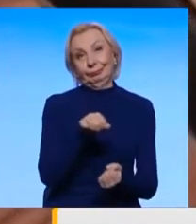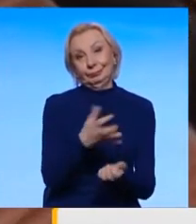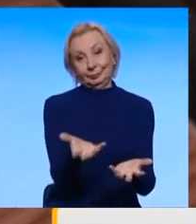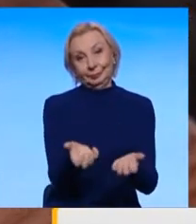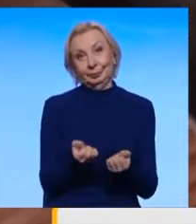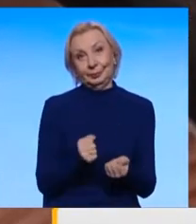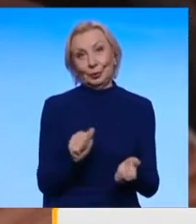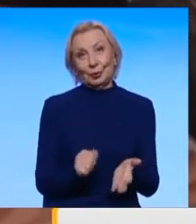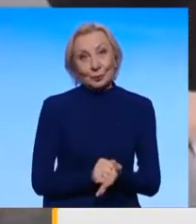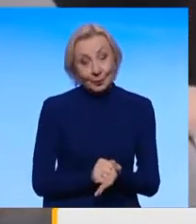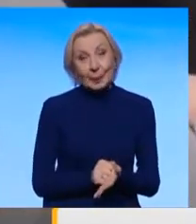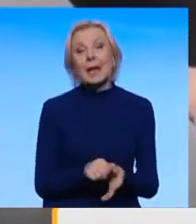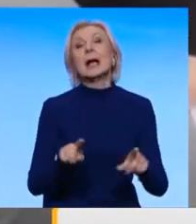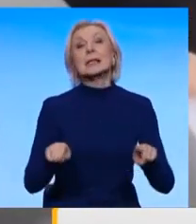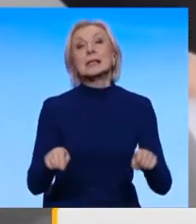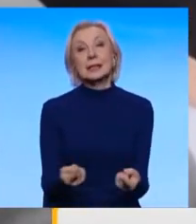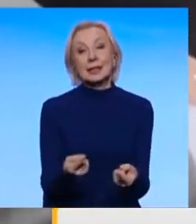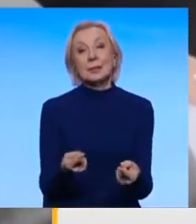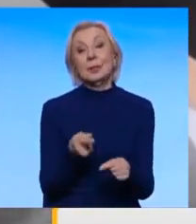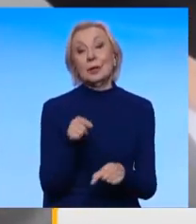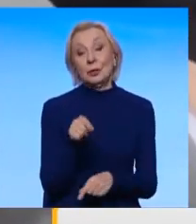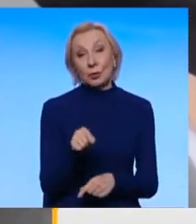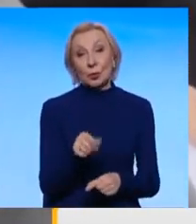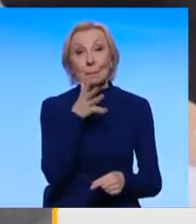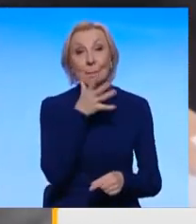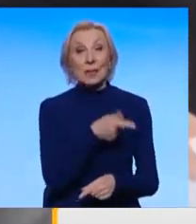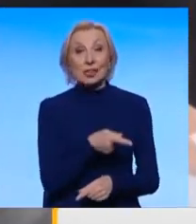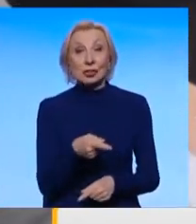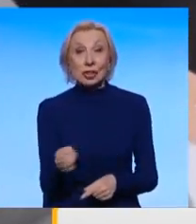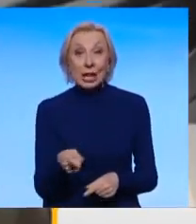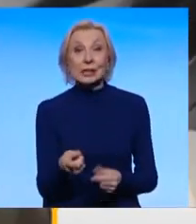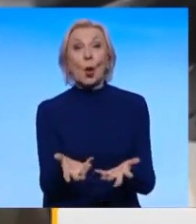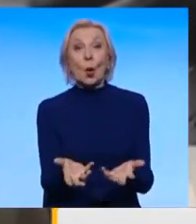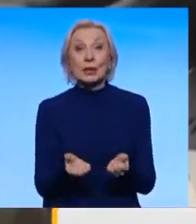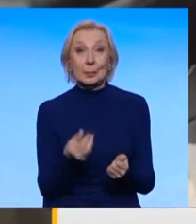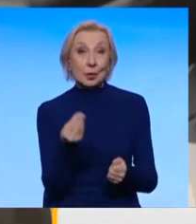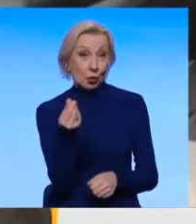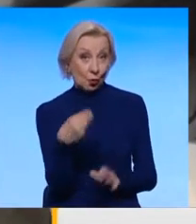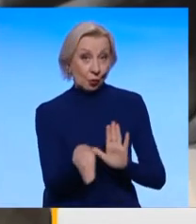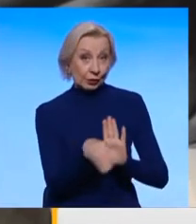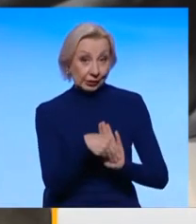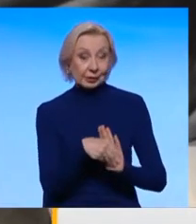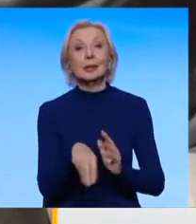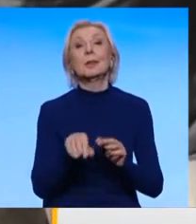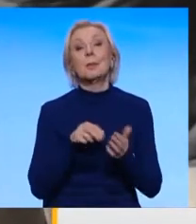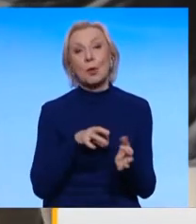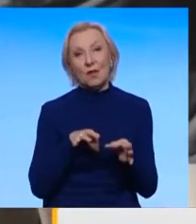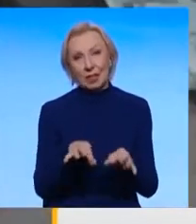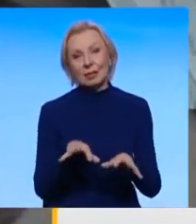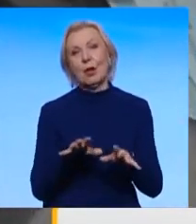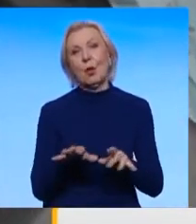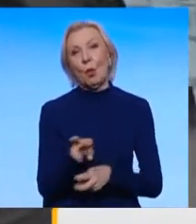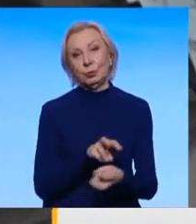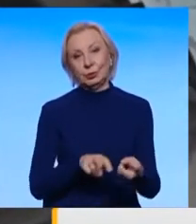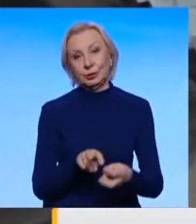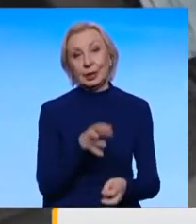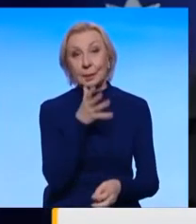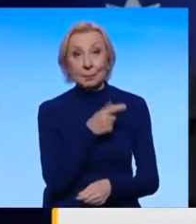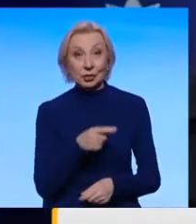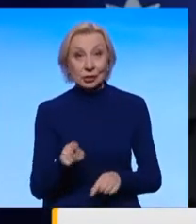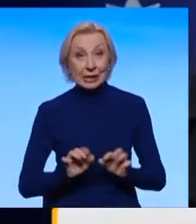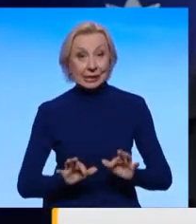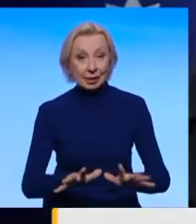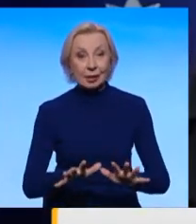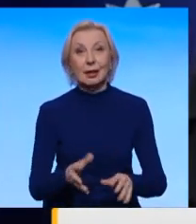практики водіння. Затримали зловмисника під час отримання грошей за липові документи, провели у нього обшуки. Під час